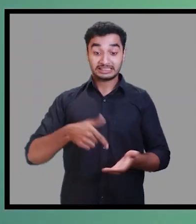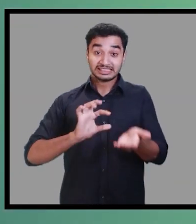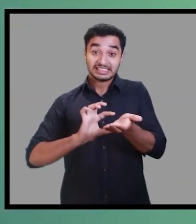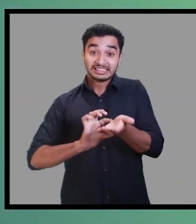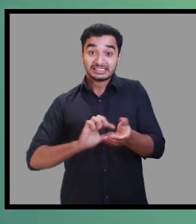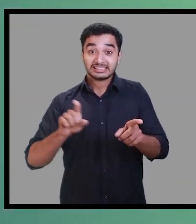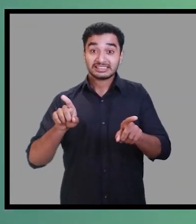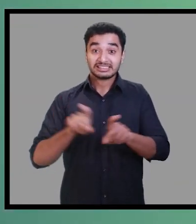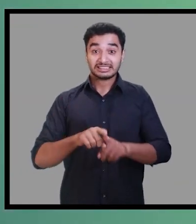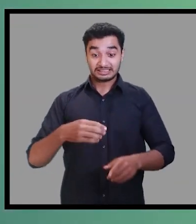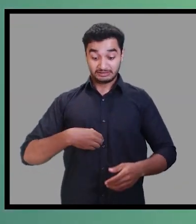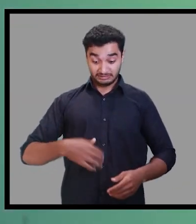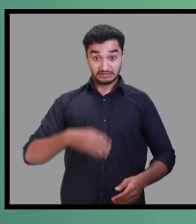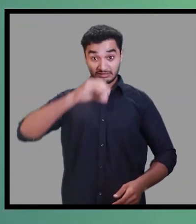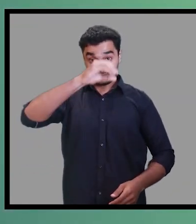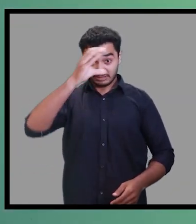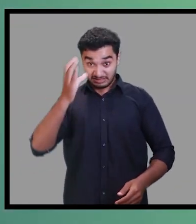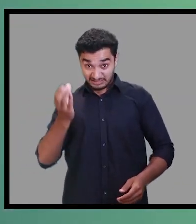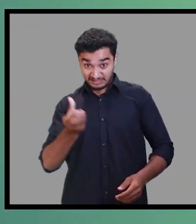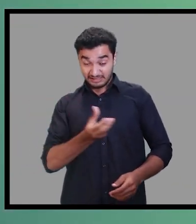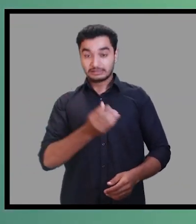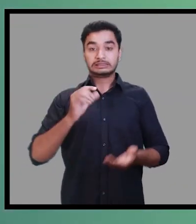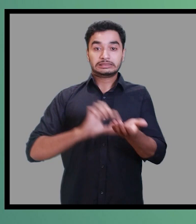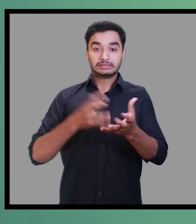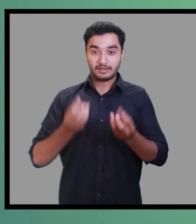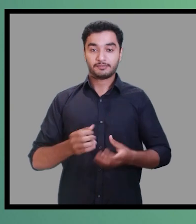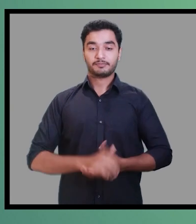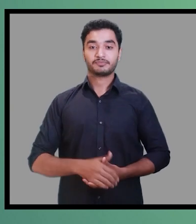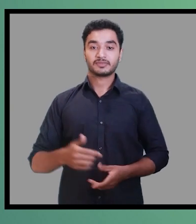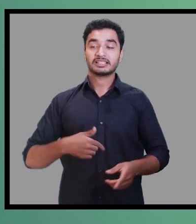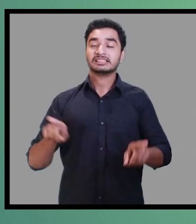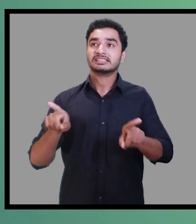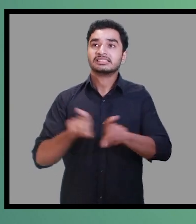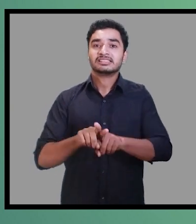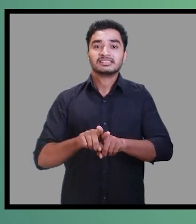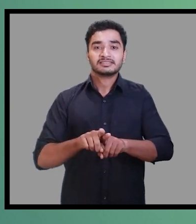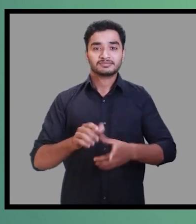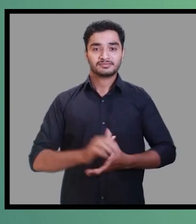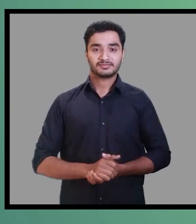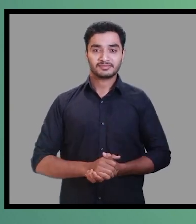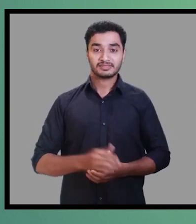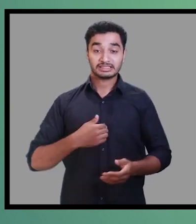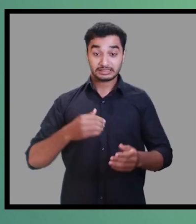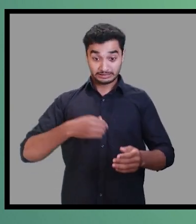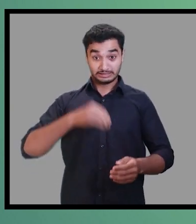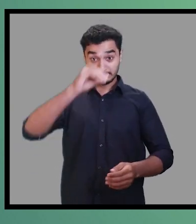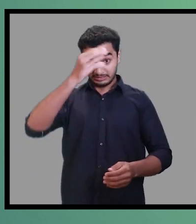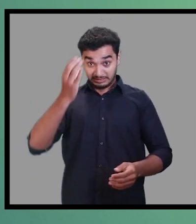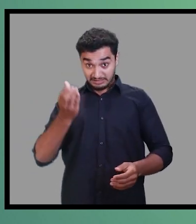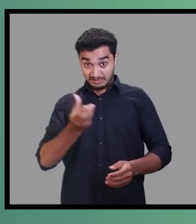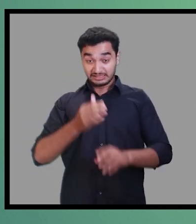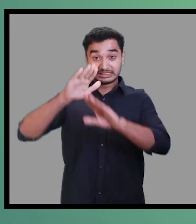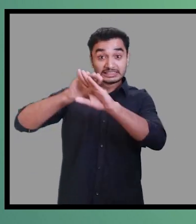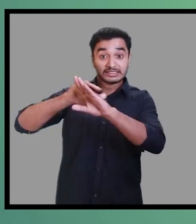پیپٹک السر جس کو ہم کہ معدے کا السر بھی کہتے ہیں، یہ ایک اس طرح سے ہے کہ جس طرح دیوار جو اندرونی